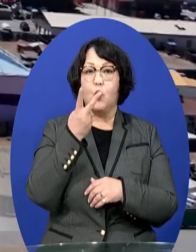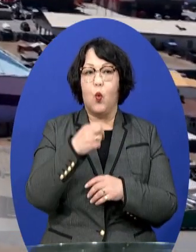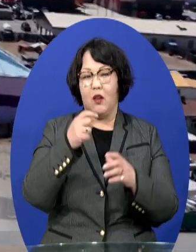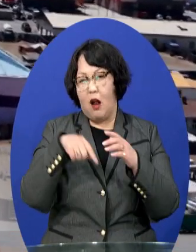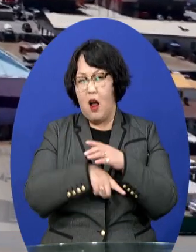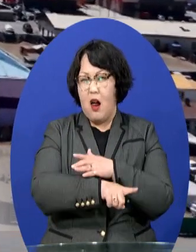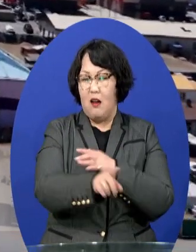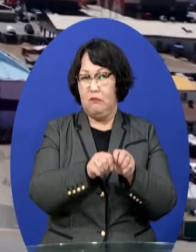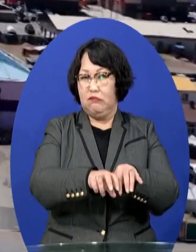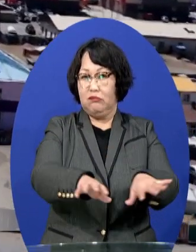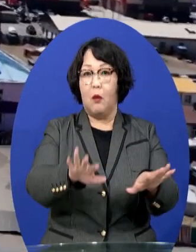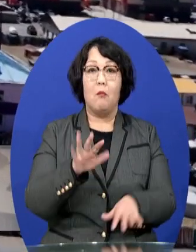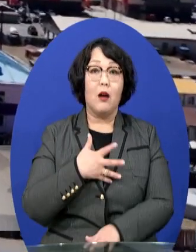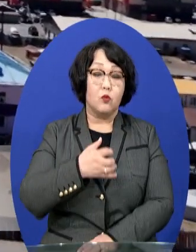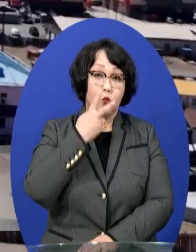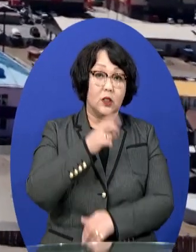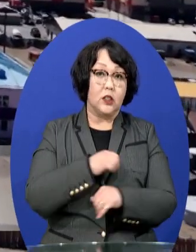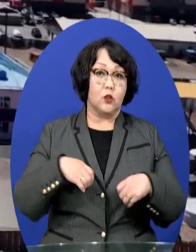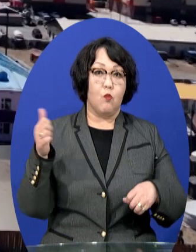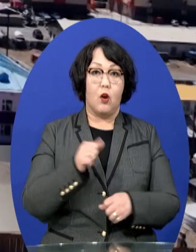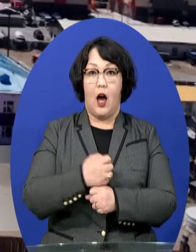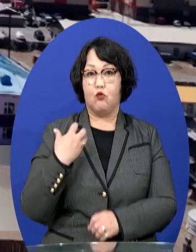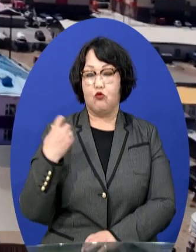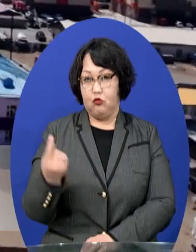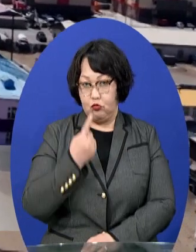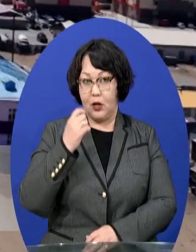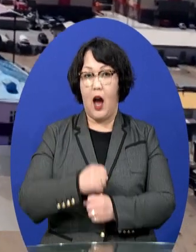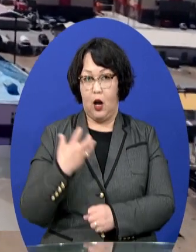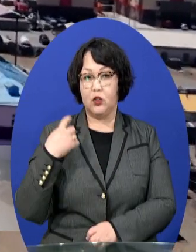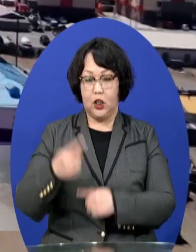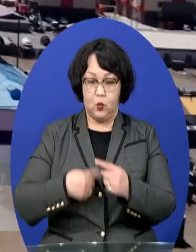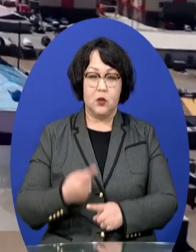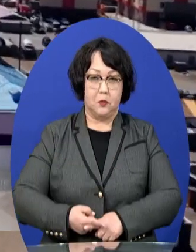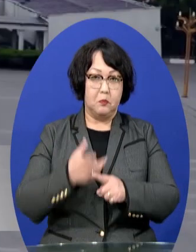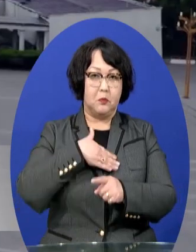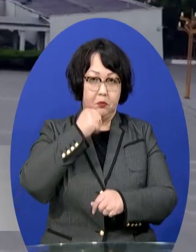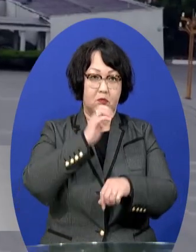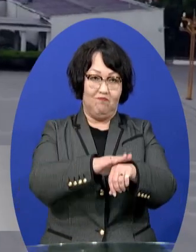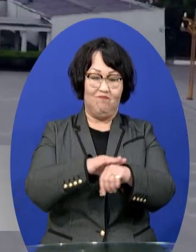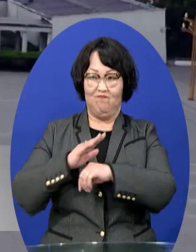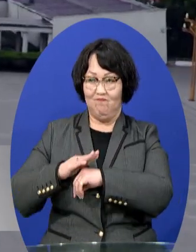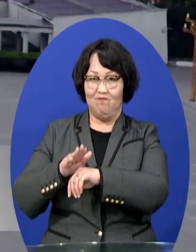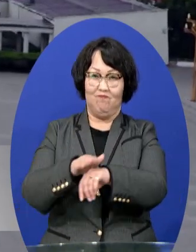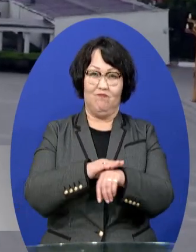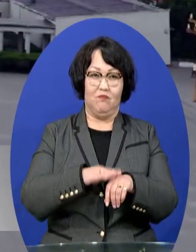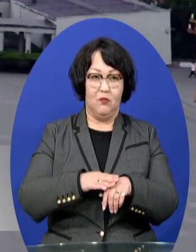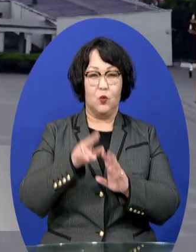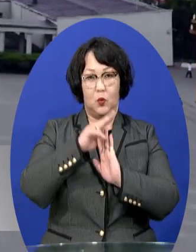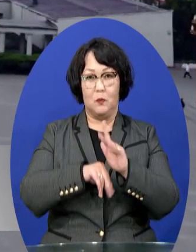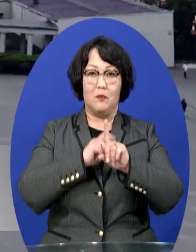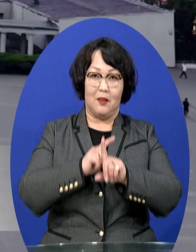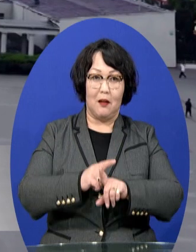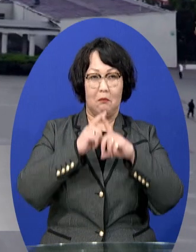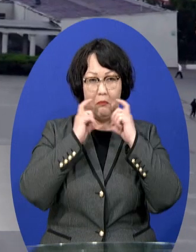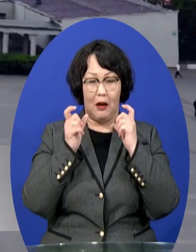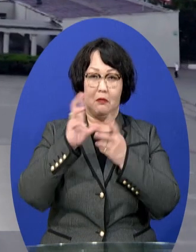мэрэгчлүүд анхааруулж байна. За иймд иргэн бүр хариуцлагатай байж хариуцлага илүү нэмэгдүүлэх бие биедээ шаардлага тавьж өвчлөлийг бууруулахад иргэдийн оролцоо чухал байгааг